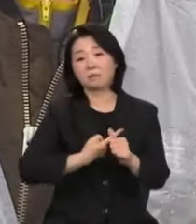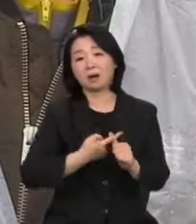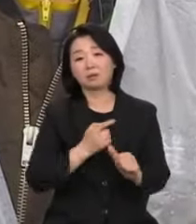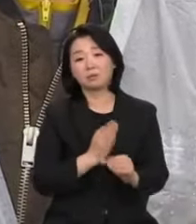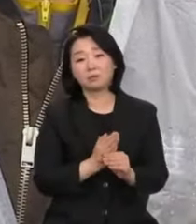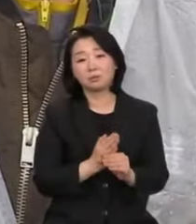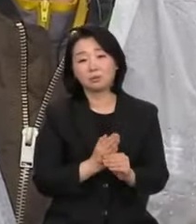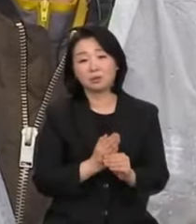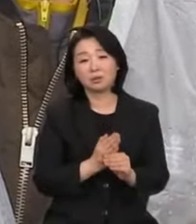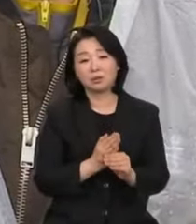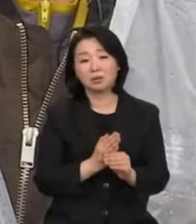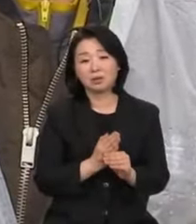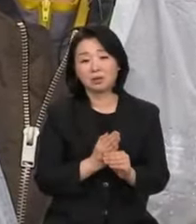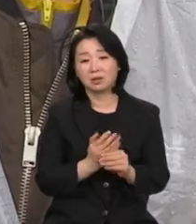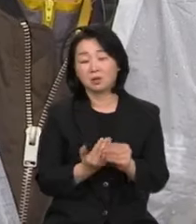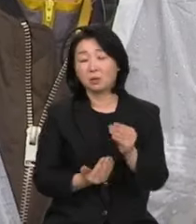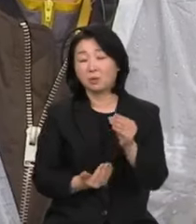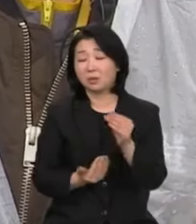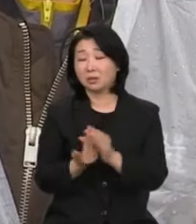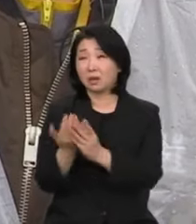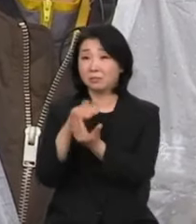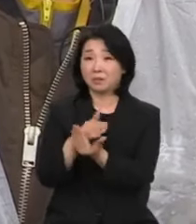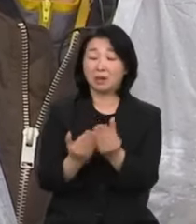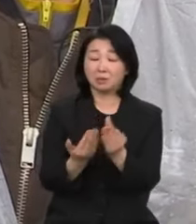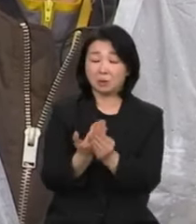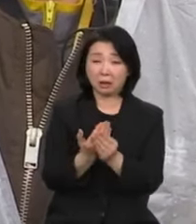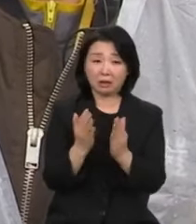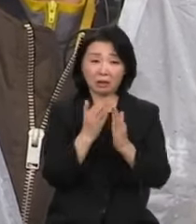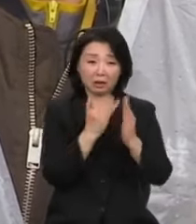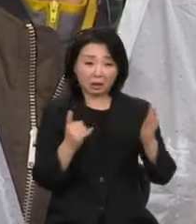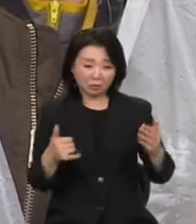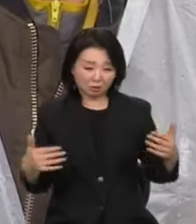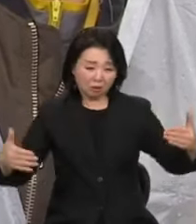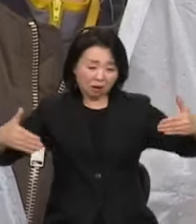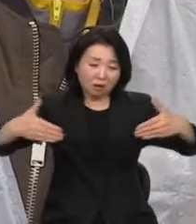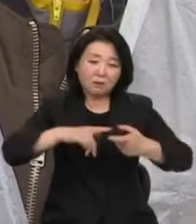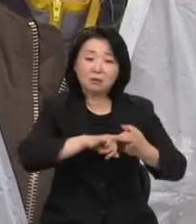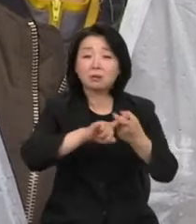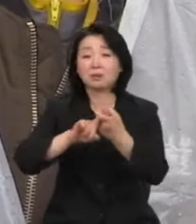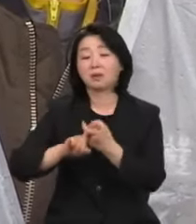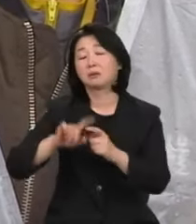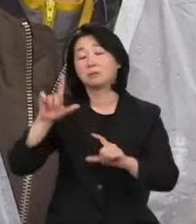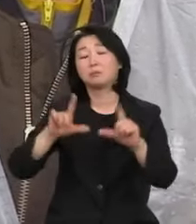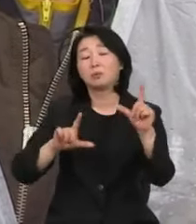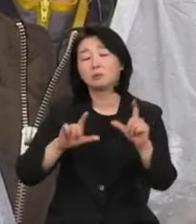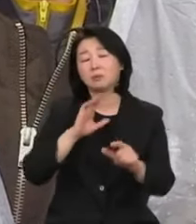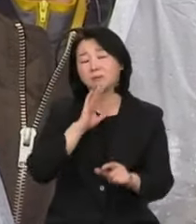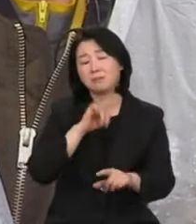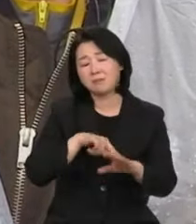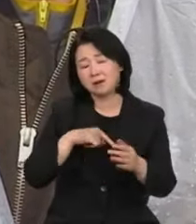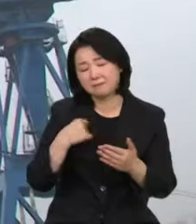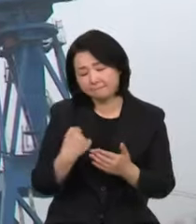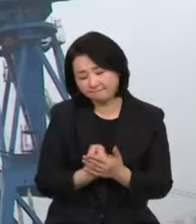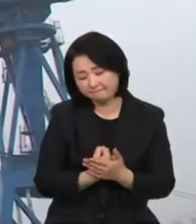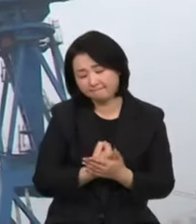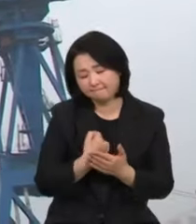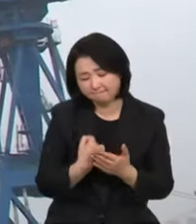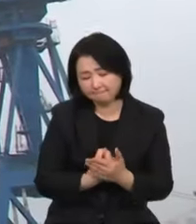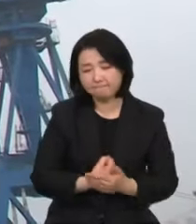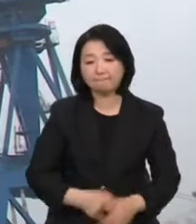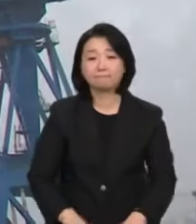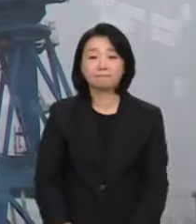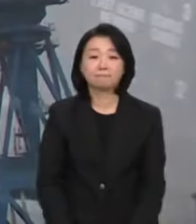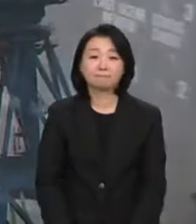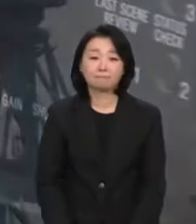참사로 더 많은 가족을 끌어안고 연대해야 하는 그 현실에 더욱더 참담해지는. 그래도